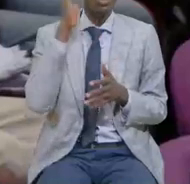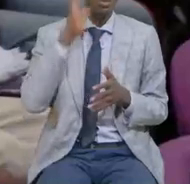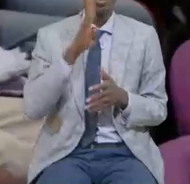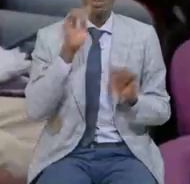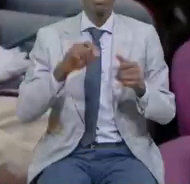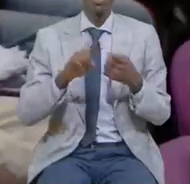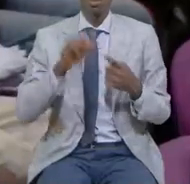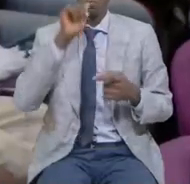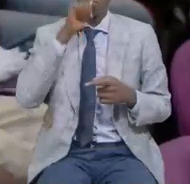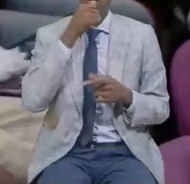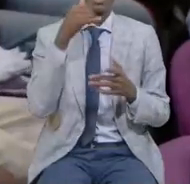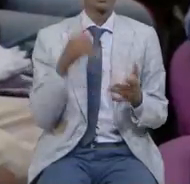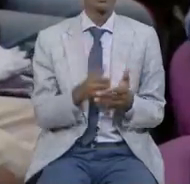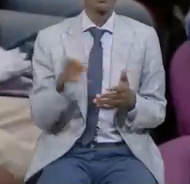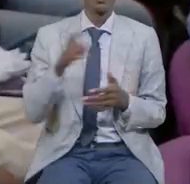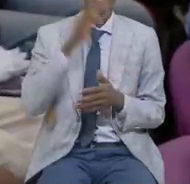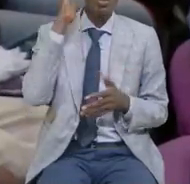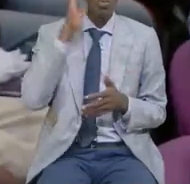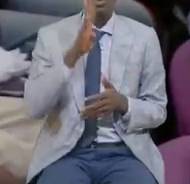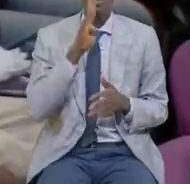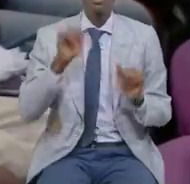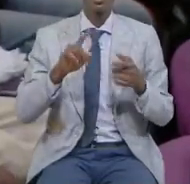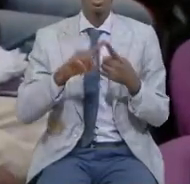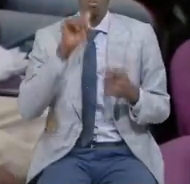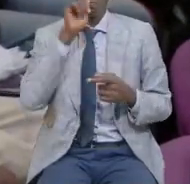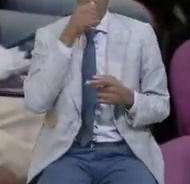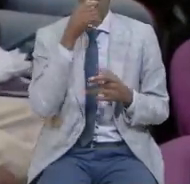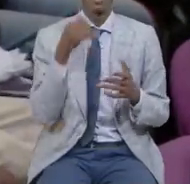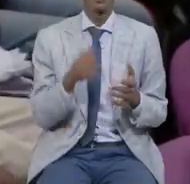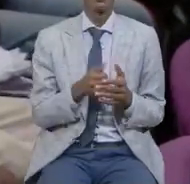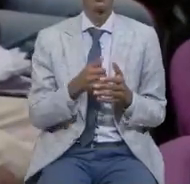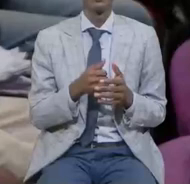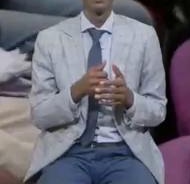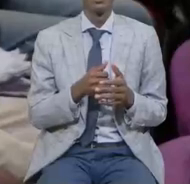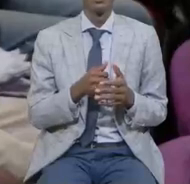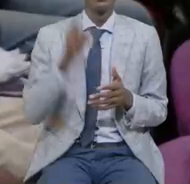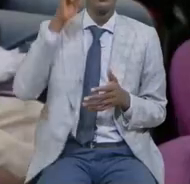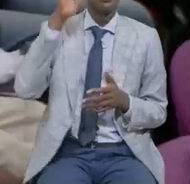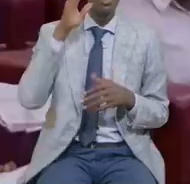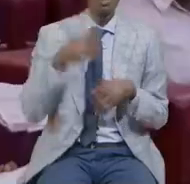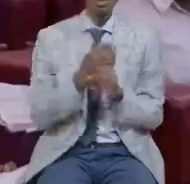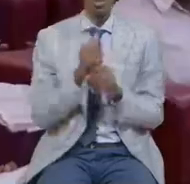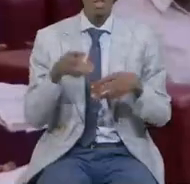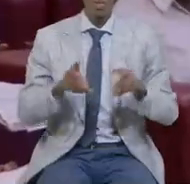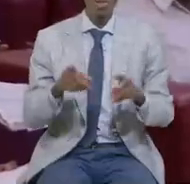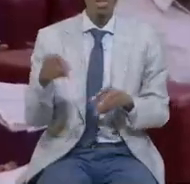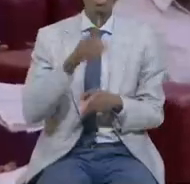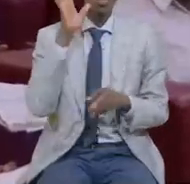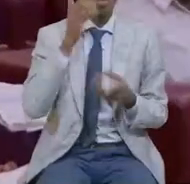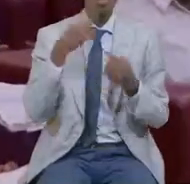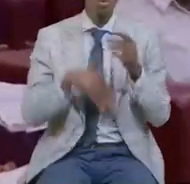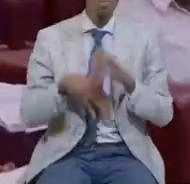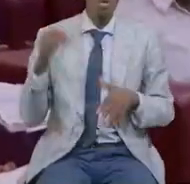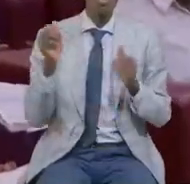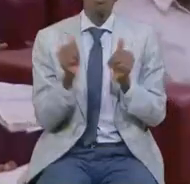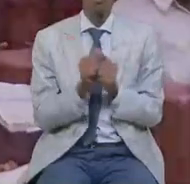la supporter, afin que vous puissiez la supporter. Dieu va frayer une voie.